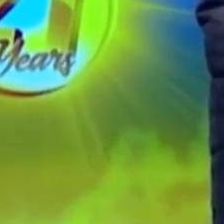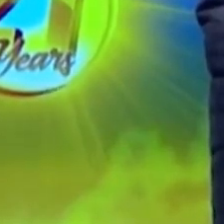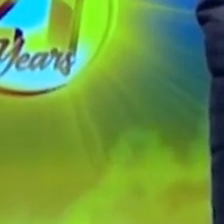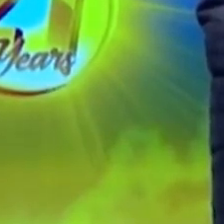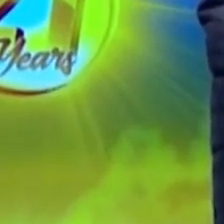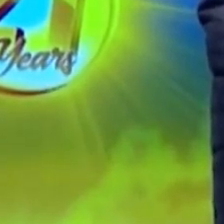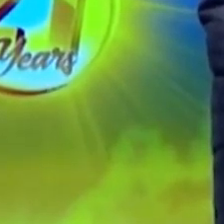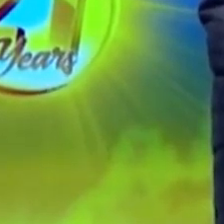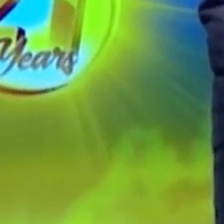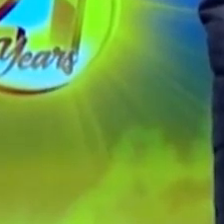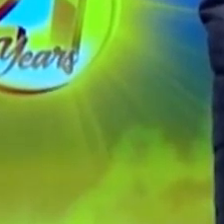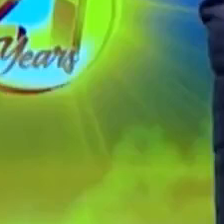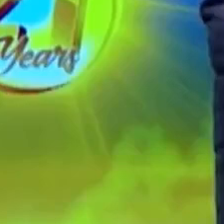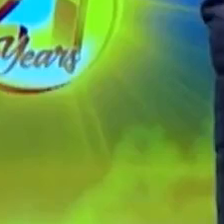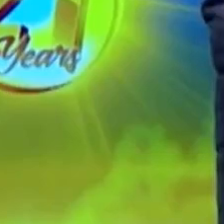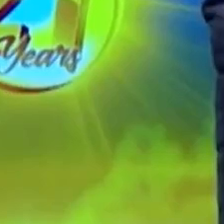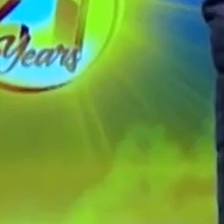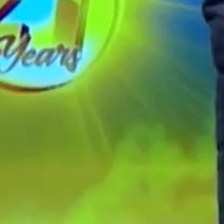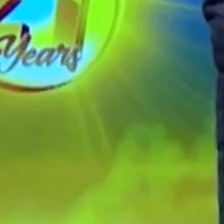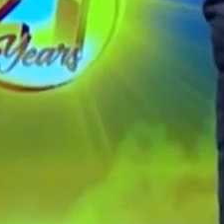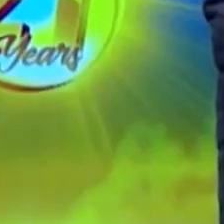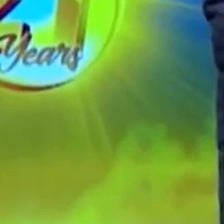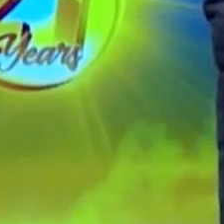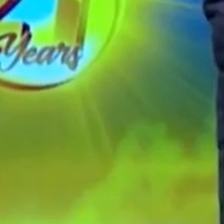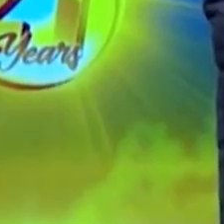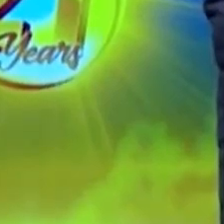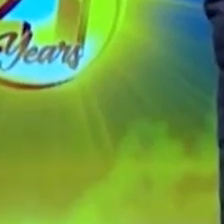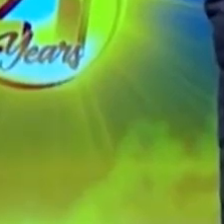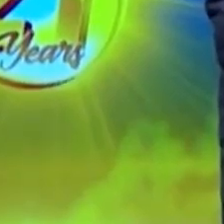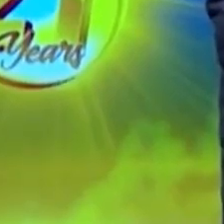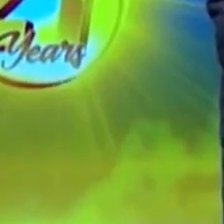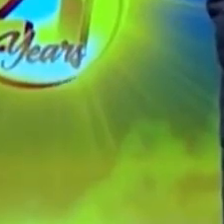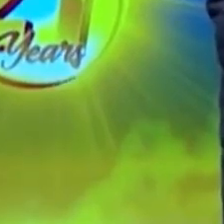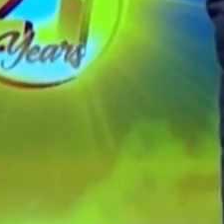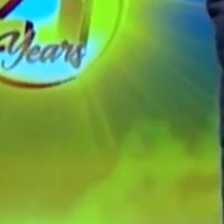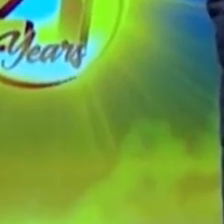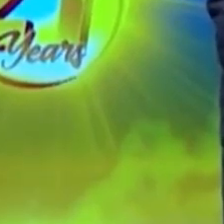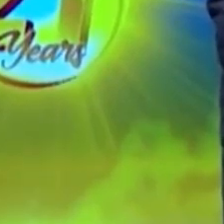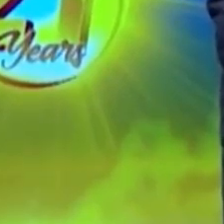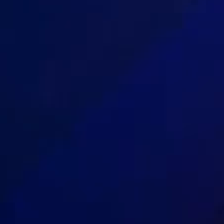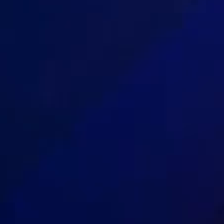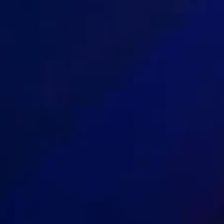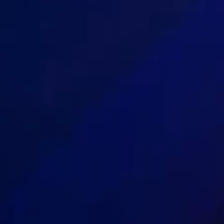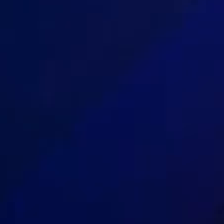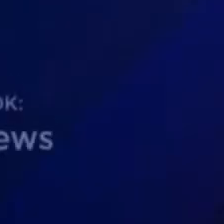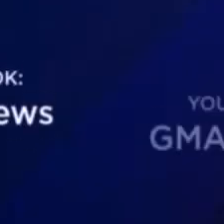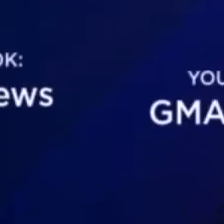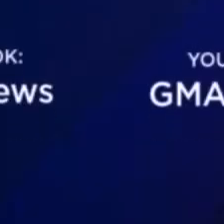masubaybayan sa GMA Pinoy TV at www.gmanews.tv.